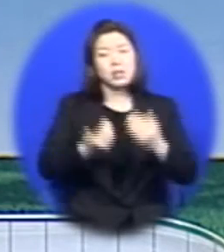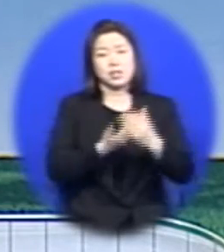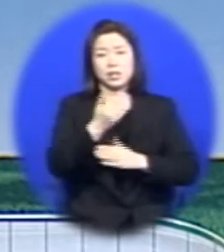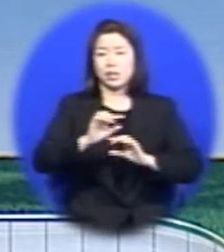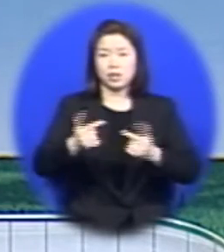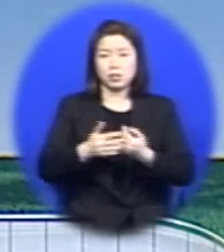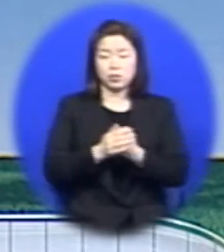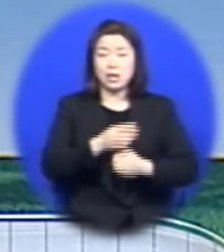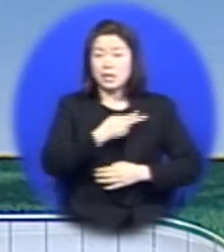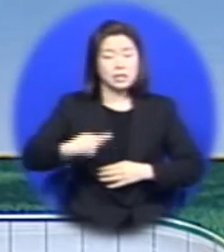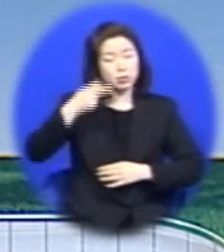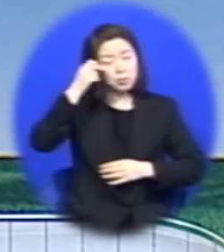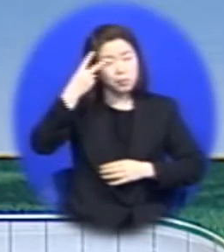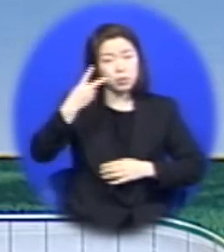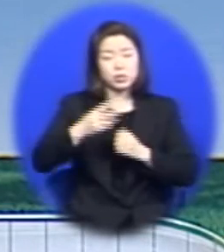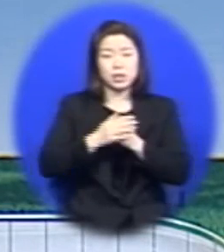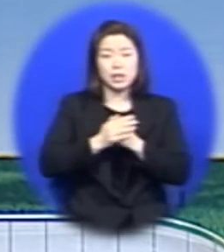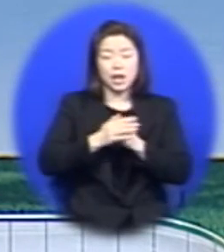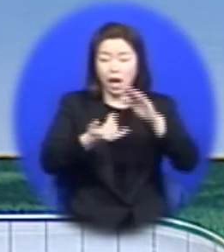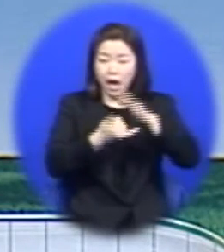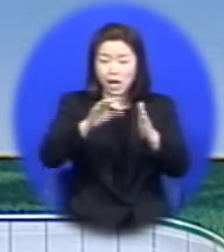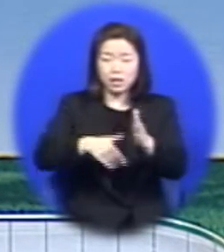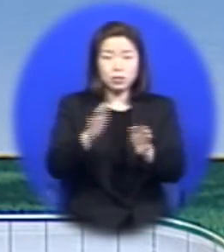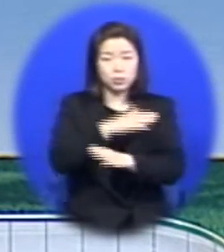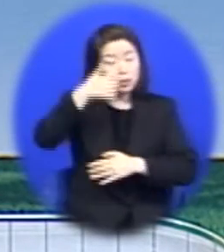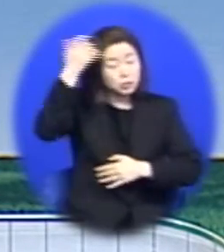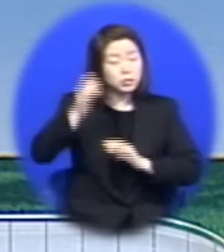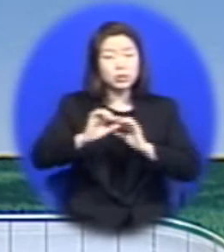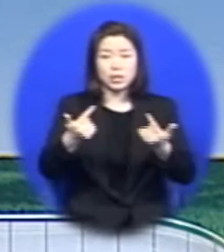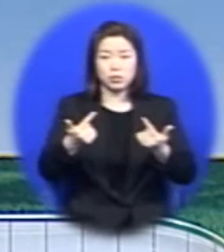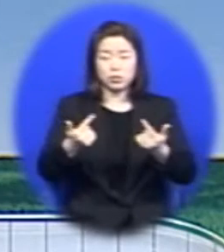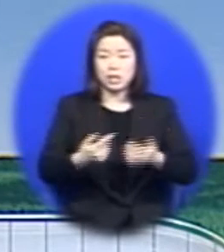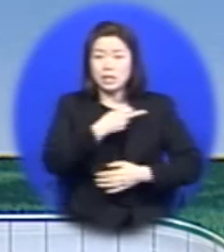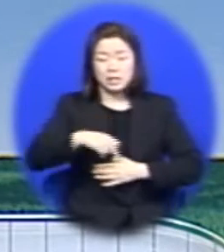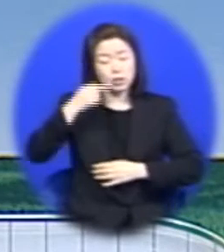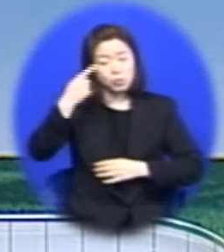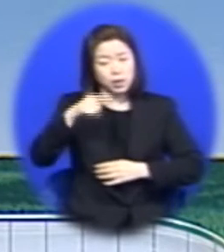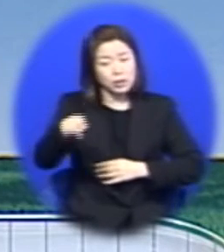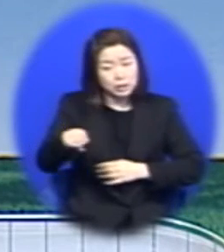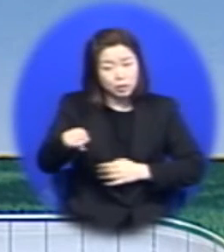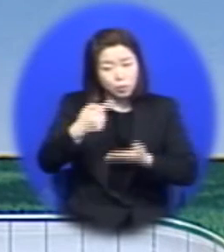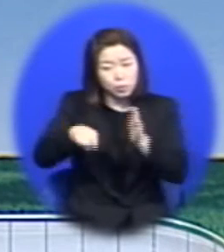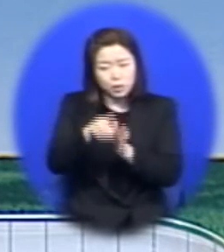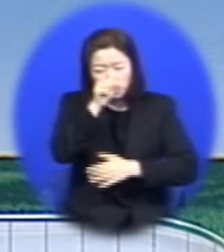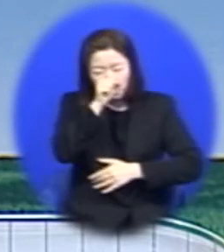사도 바울이 어려서부터 꿈꾼 거는 정말 아닙니다. 사도 바울이 그것을 위해서 좋아서 간 것도